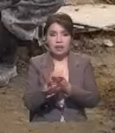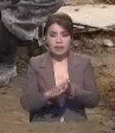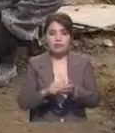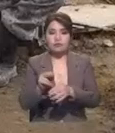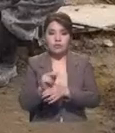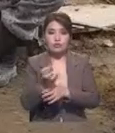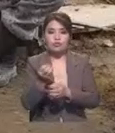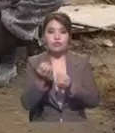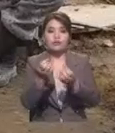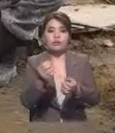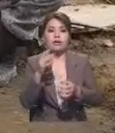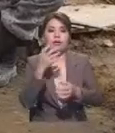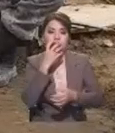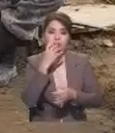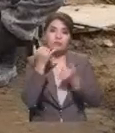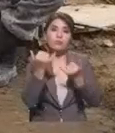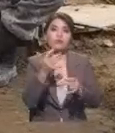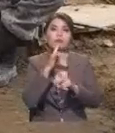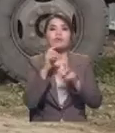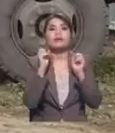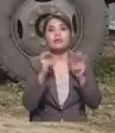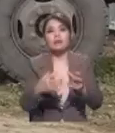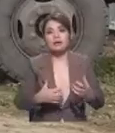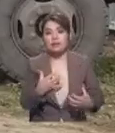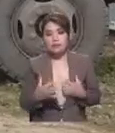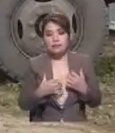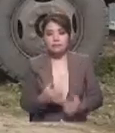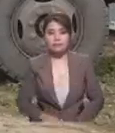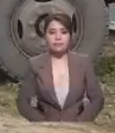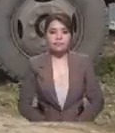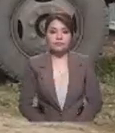жылы уақытылы берілмей қала ма деп алаңдап отыр.